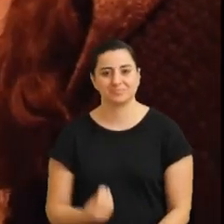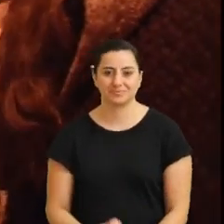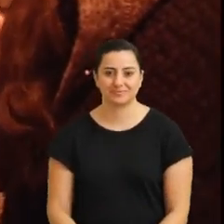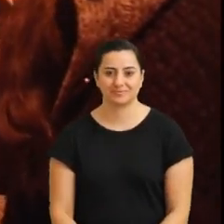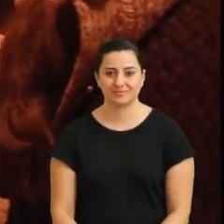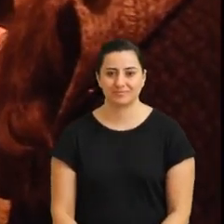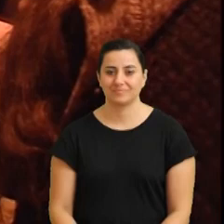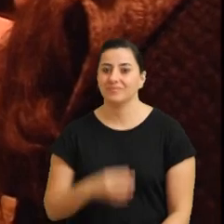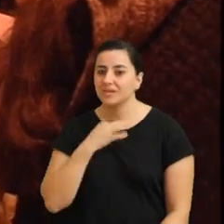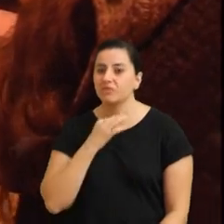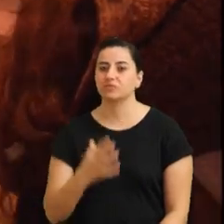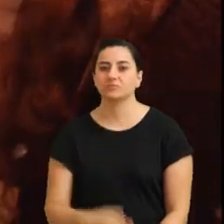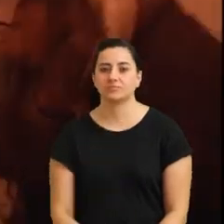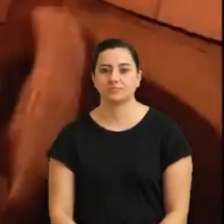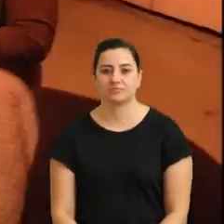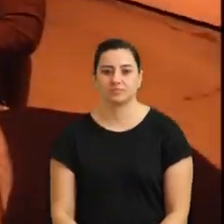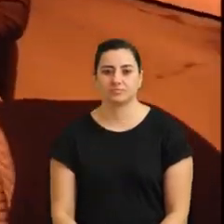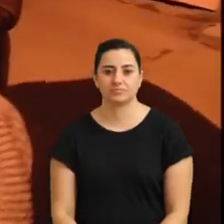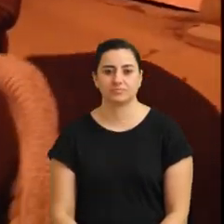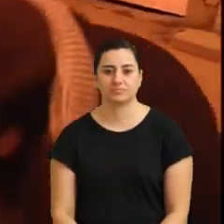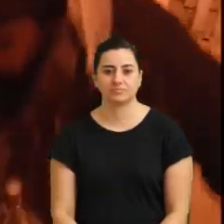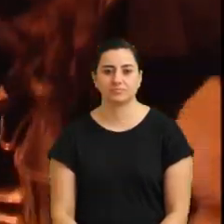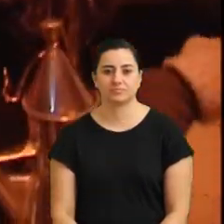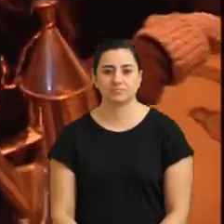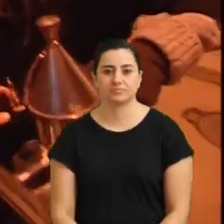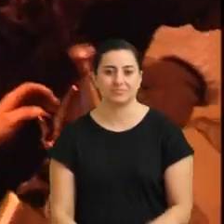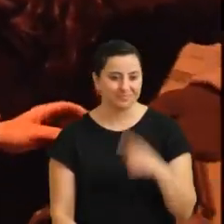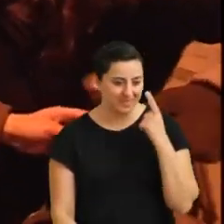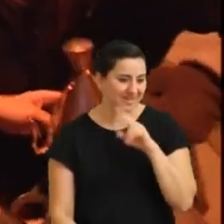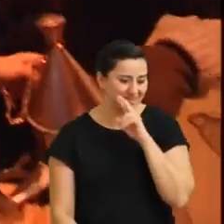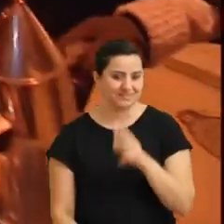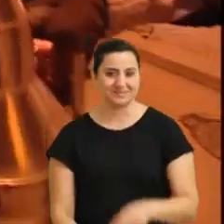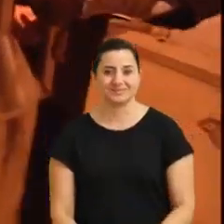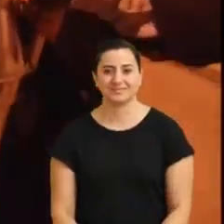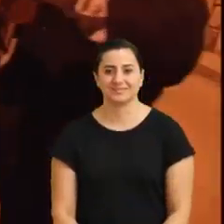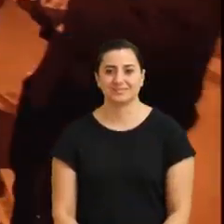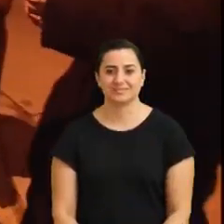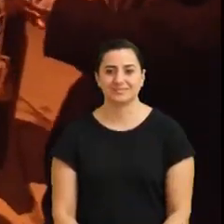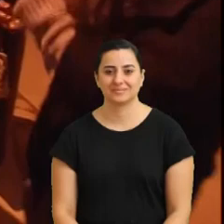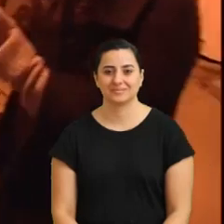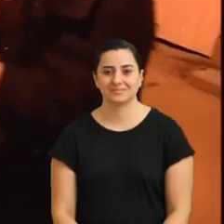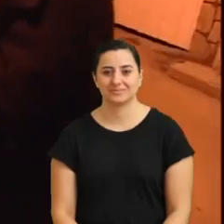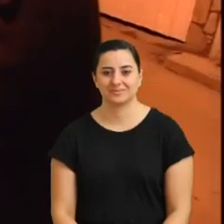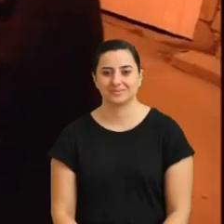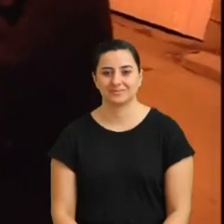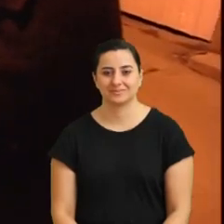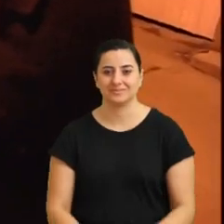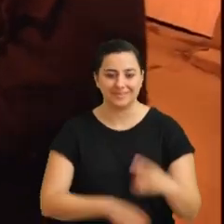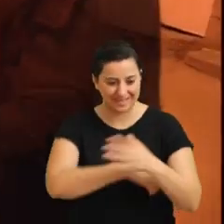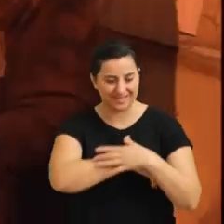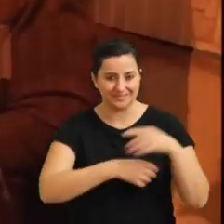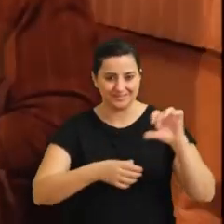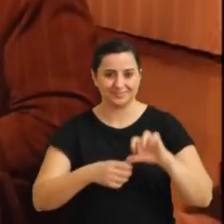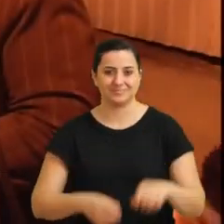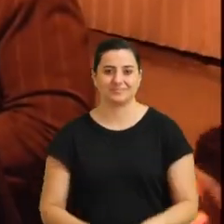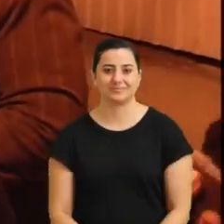ederim. Çok teşekkür ediyorum teyzeciğim. Gel yardım edeyim madem gönlünden teyzeciğim, koptu. Teyzeciğim ne demek ver, gönlümüzden ver koptu? Buyurun ne demek? Ben yardım edeyim sana.